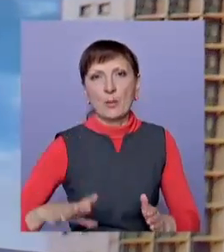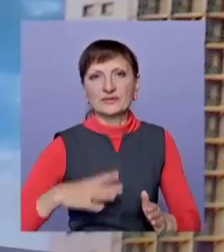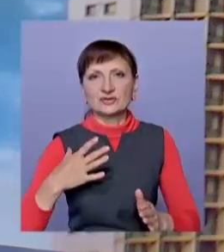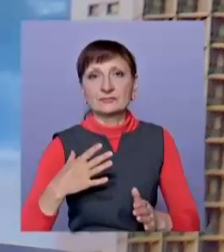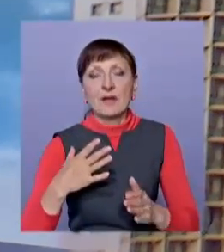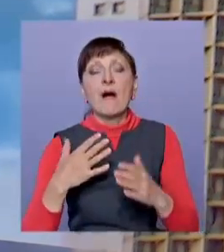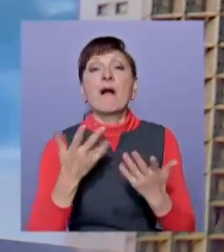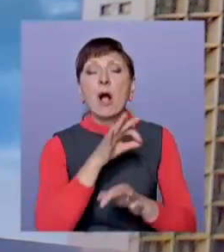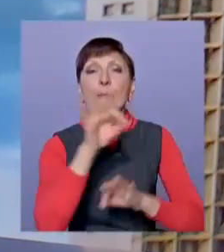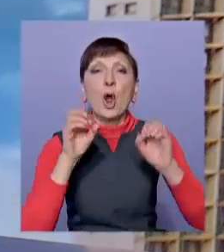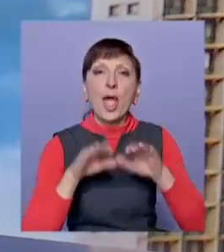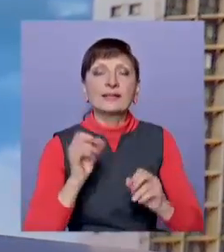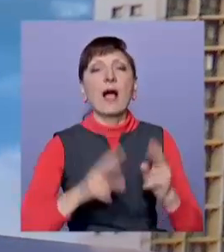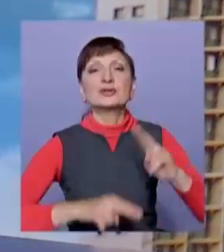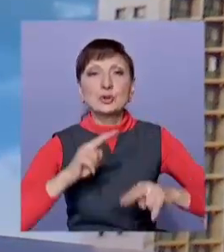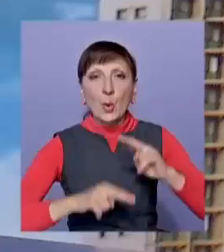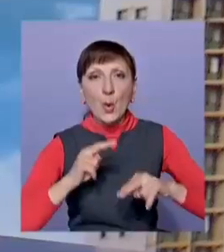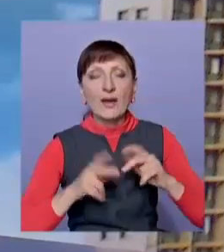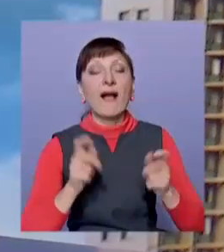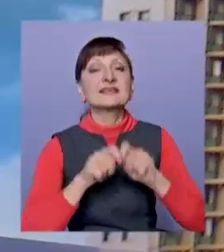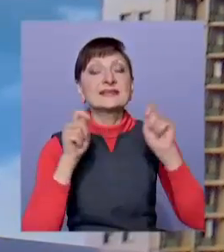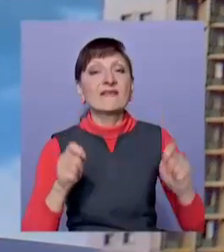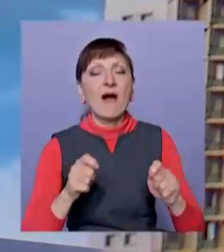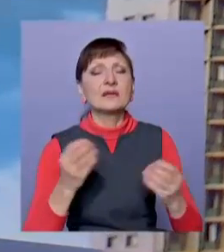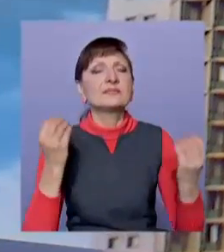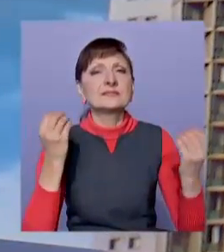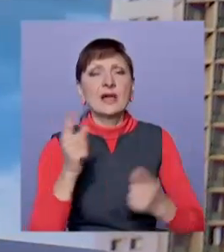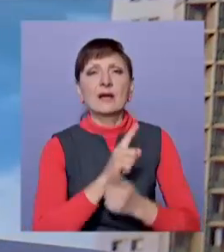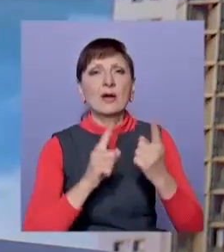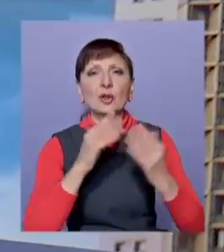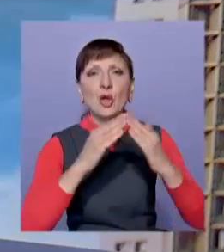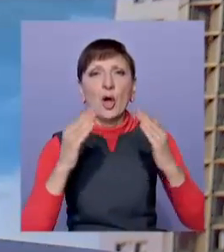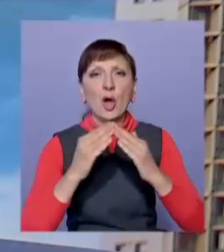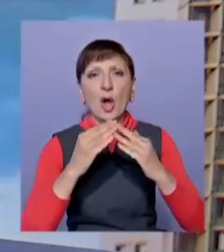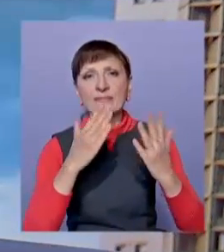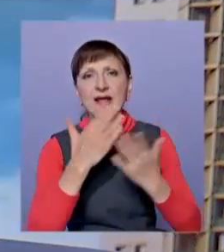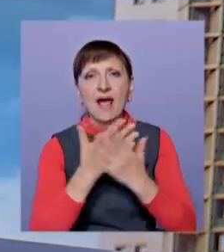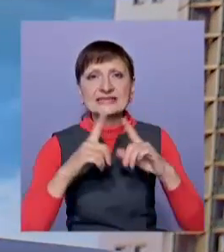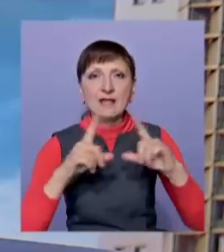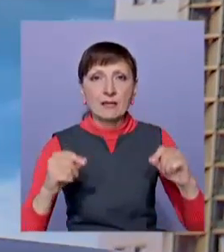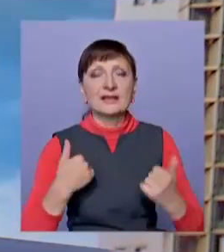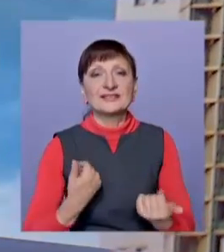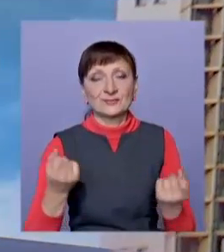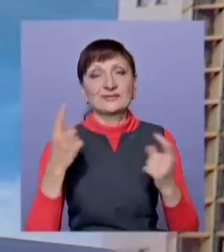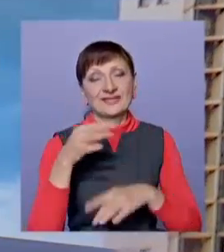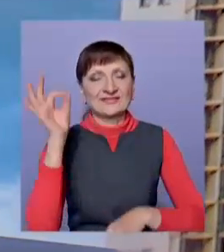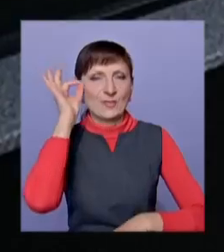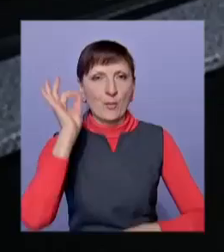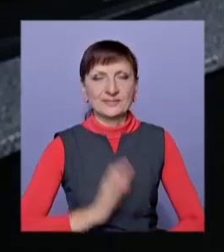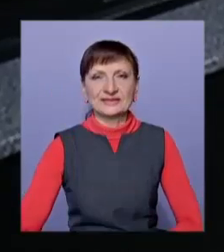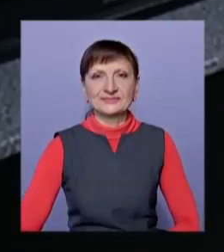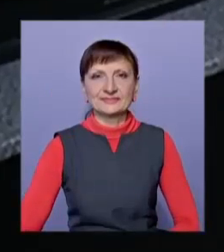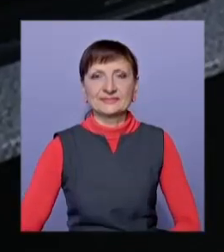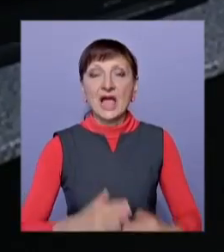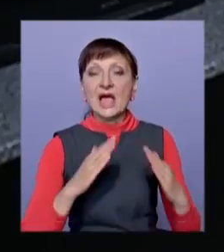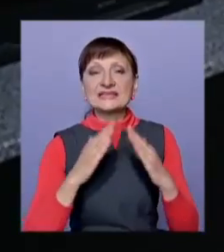его проектировали и строили, как создавались шедевры модернизма и классики, мы решили сегодня вспомнить.